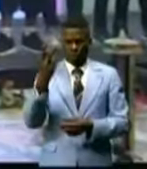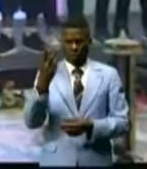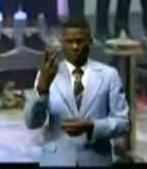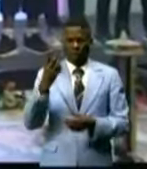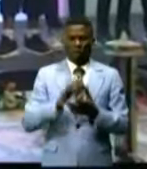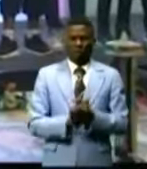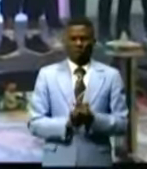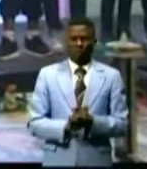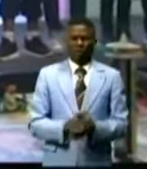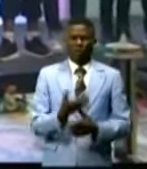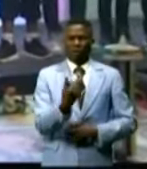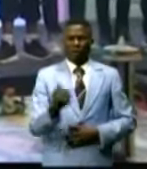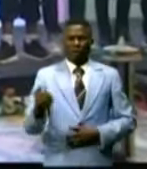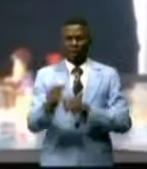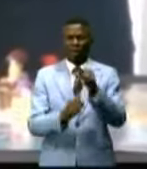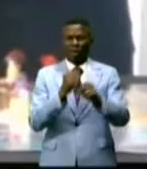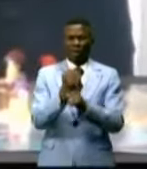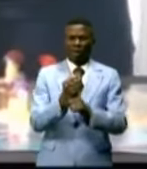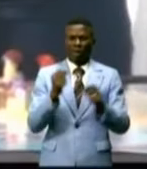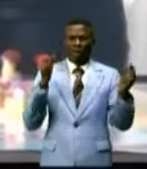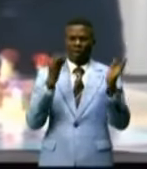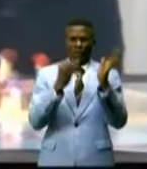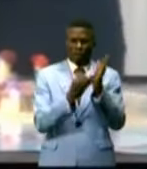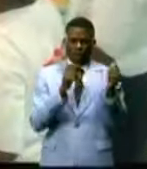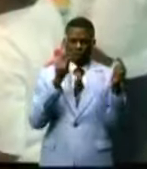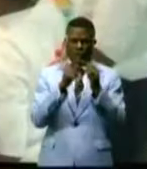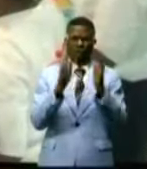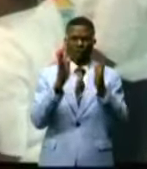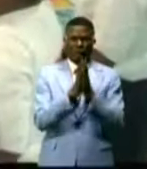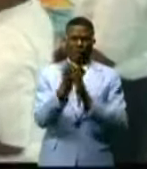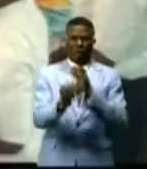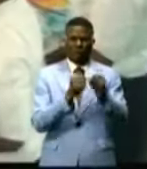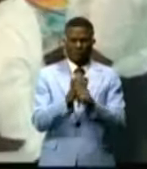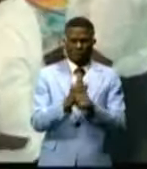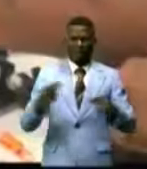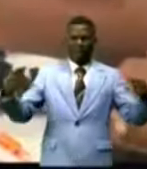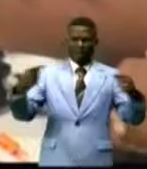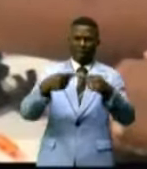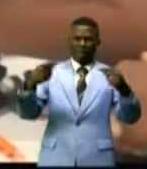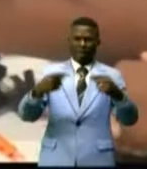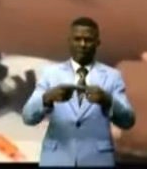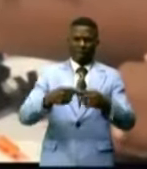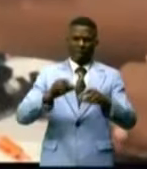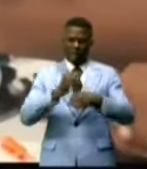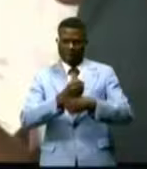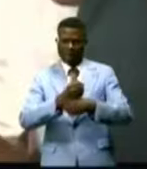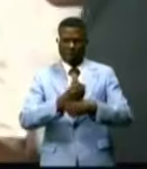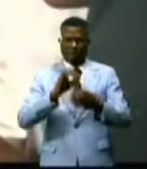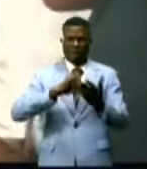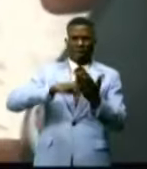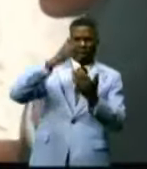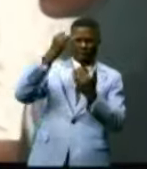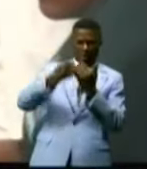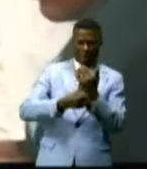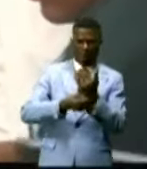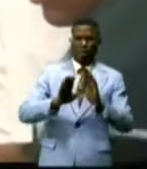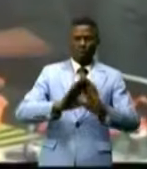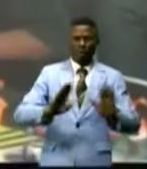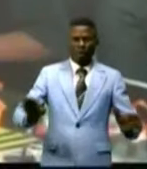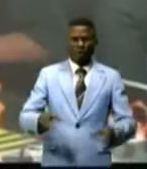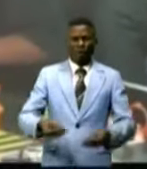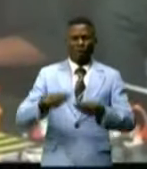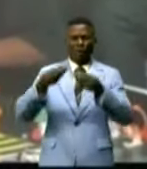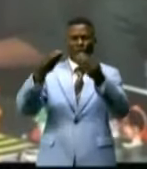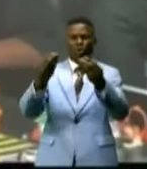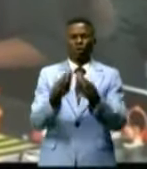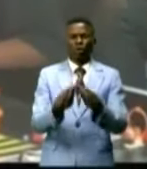Challenge. Des enfants de 7 à 10 ans ont eu l'occasion de rivaliser dans la conception des programmes susceptibles d'apporter